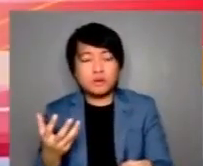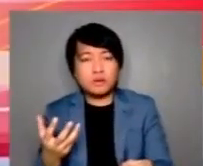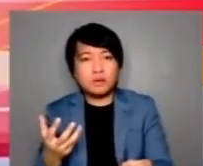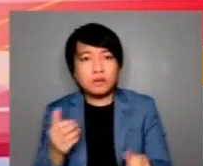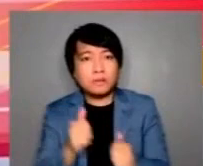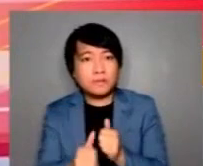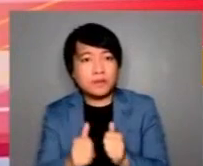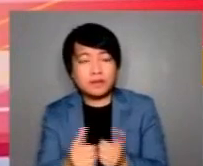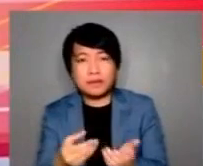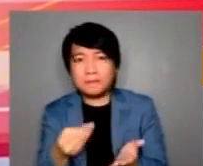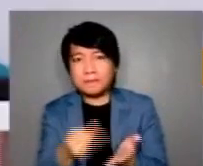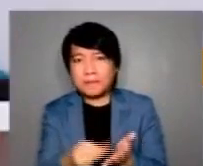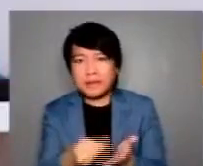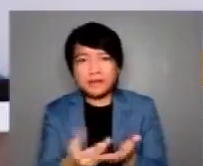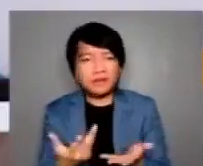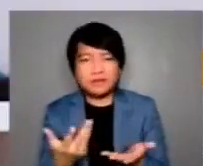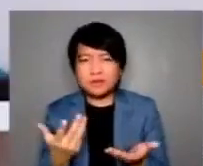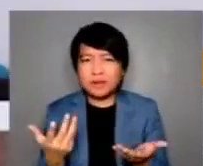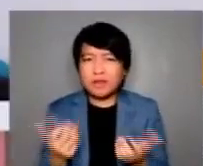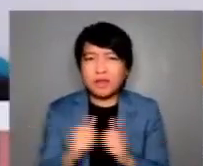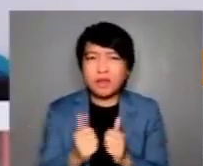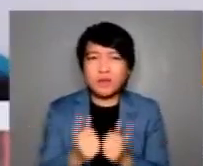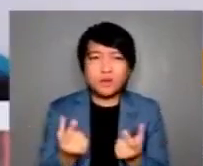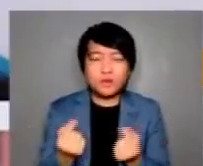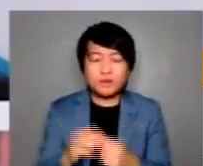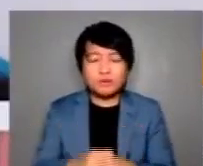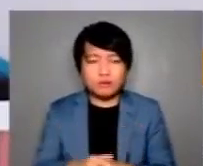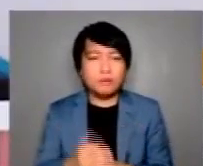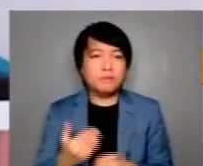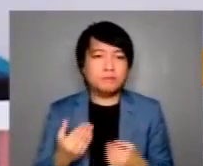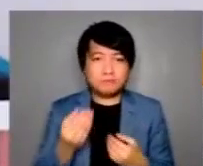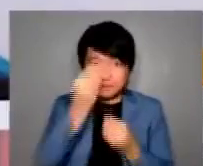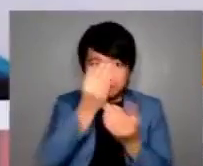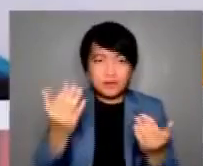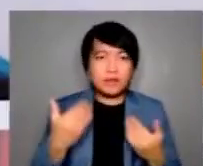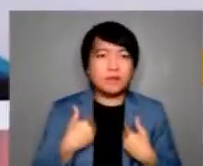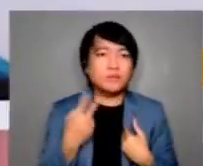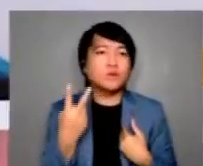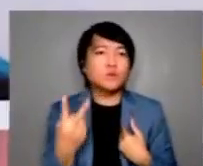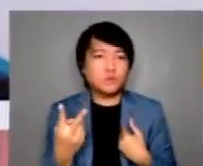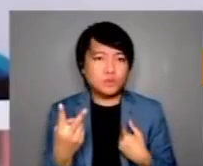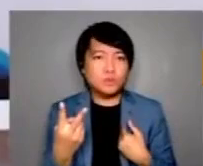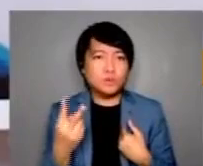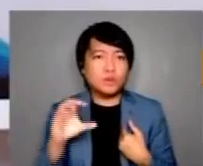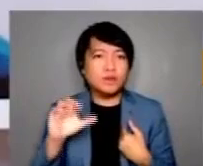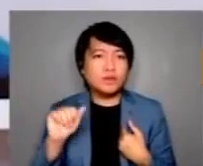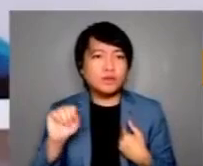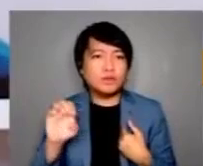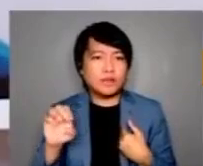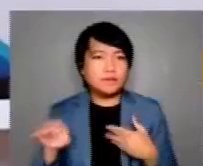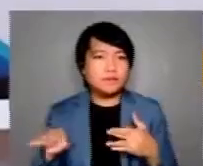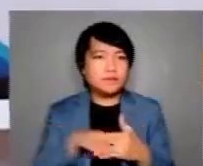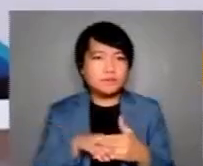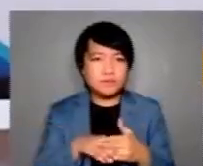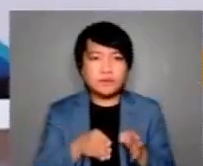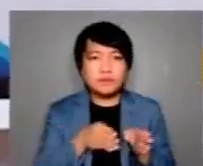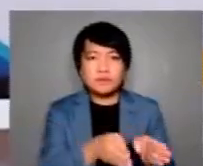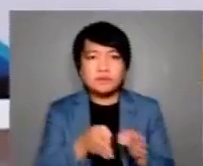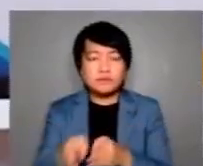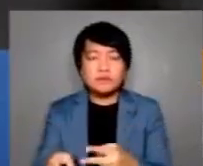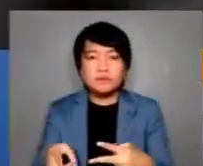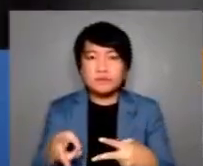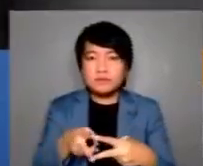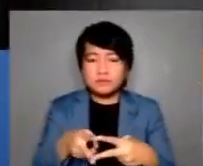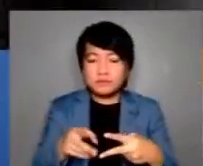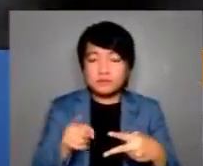perang yon dalawang una dalawang kaso po kasi ang haharapin ng nagbebenta At noong bumibili ng boto muna tayo sa bumibili ng